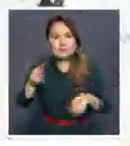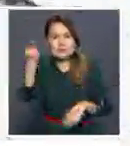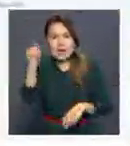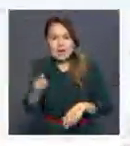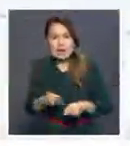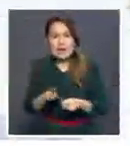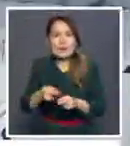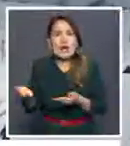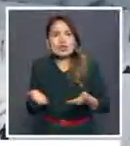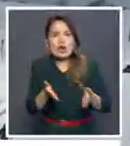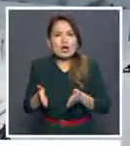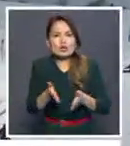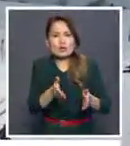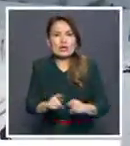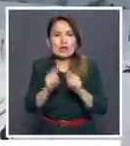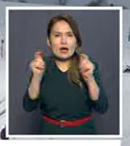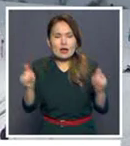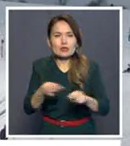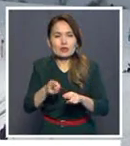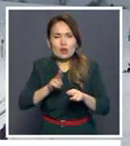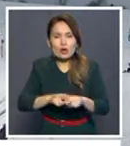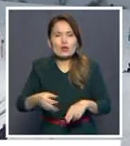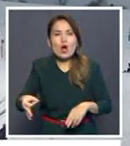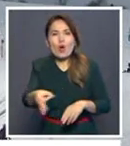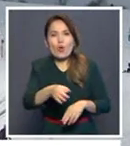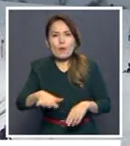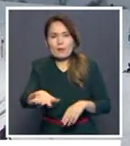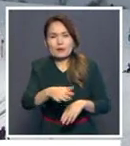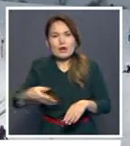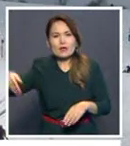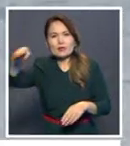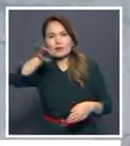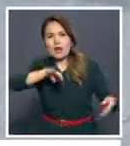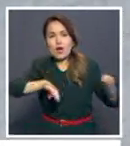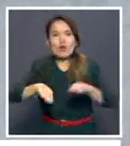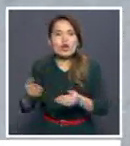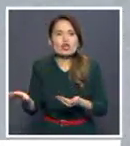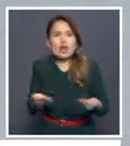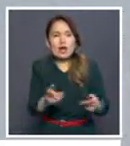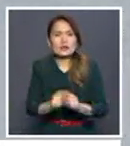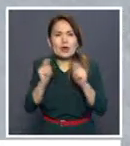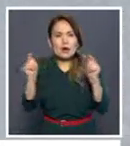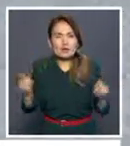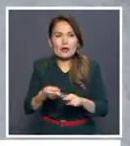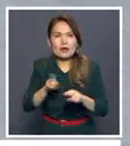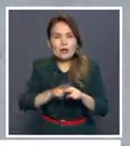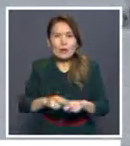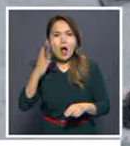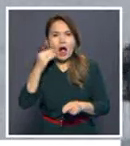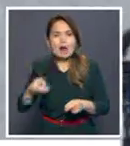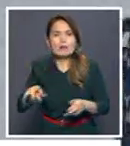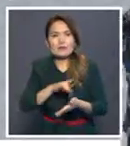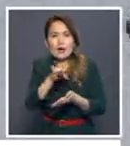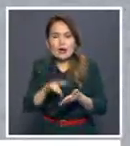шаңғы жолдарының сапасын өзі тексеріп көрді. Өйткені облыс көлемінде мұндай тау-шаңғы кешендері көп емес. Енді міне олардың қатары айналасы бір